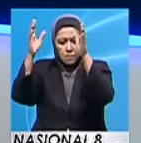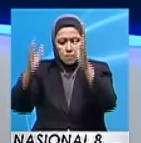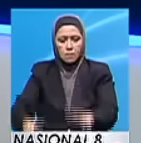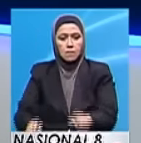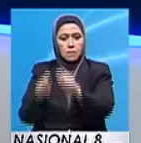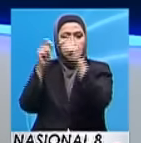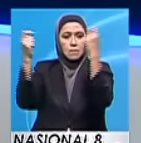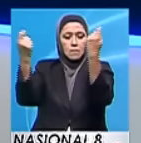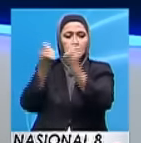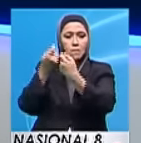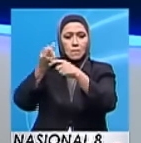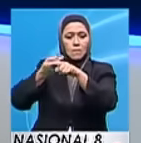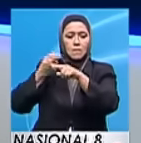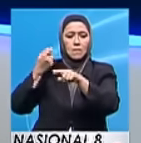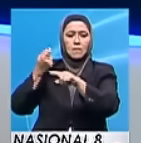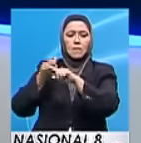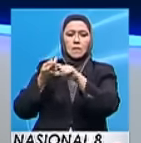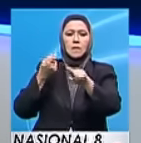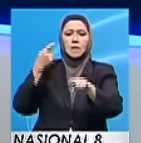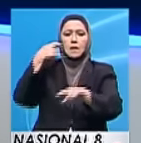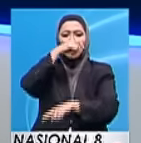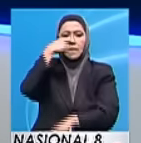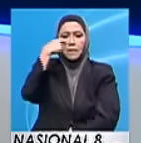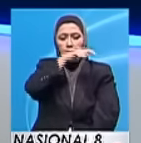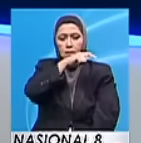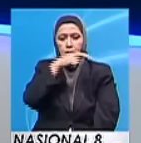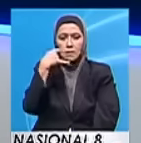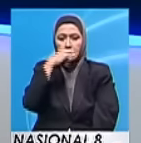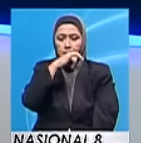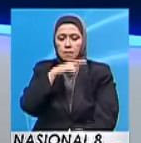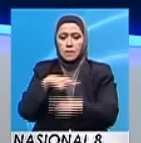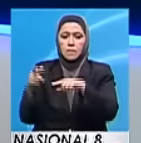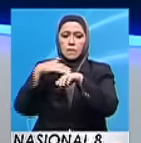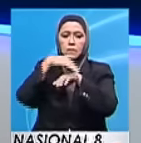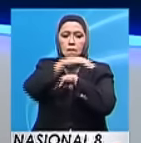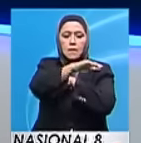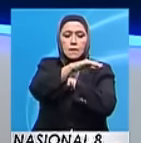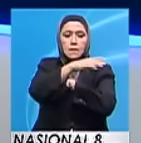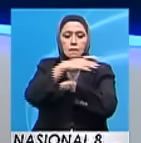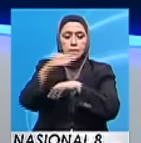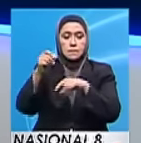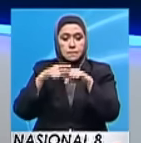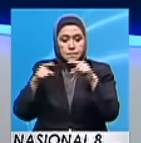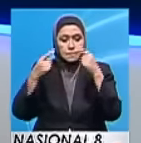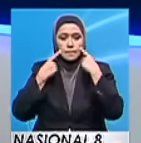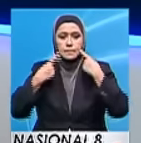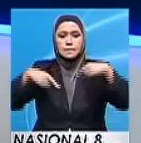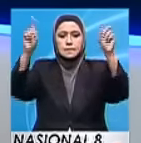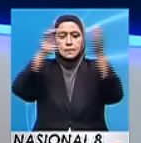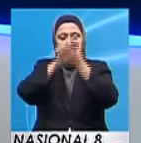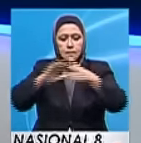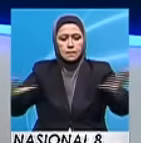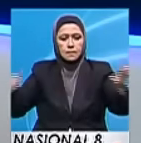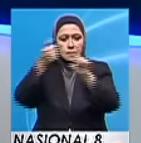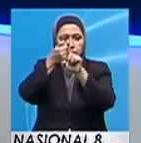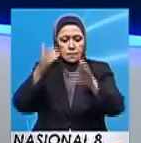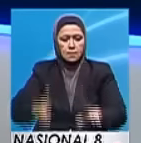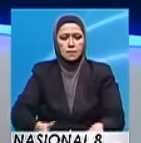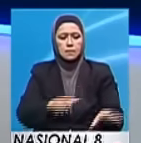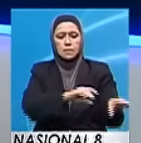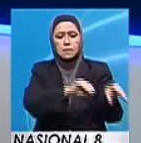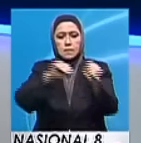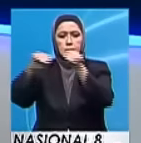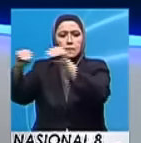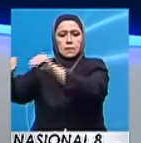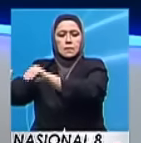dihantar dari taipe tanah Besar Cina juga menawarkan bantuan awal sebaik berjaya menyelamatkan mangsa mereka dihantar ke pusat